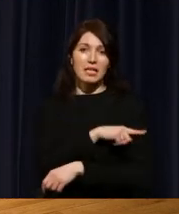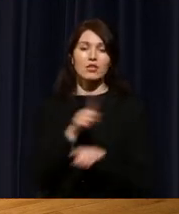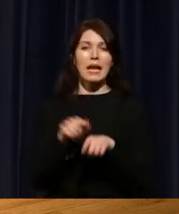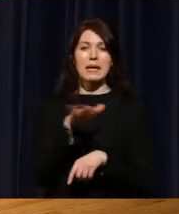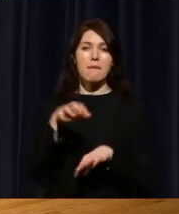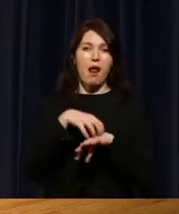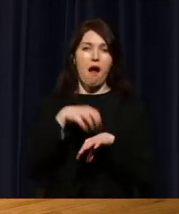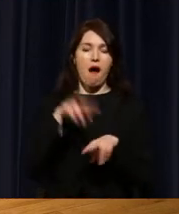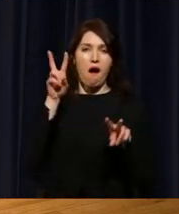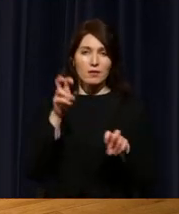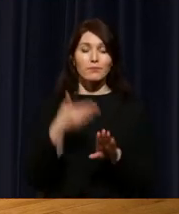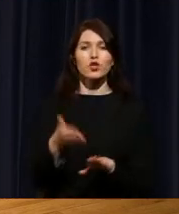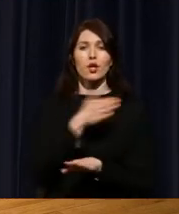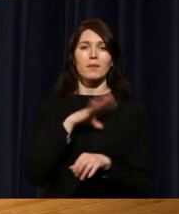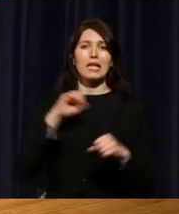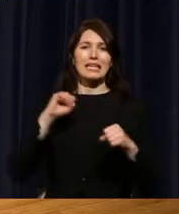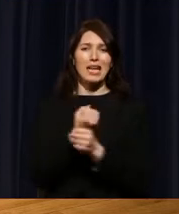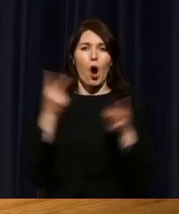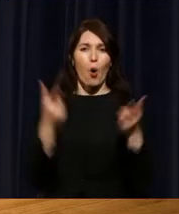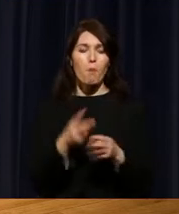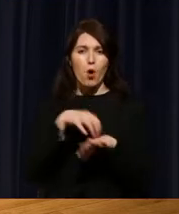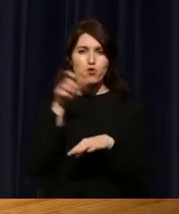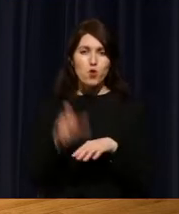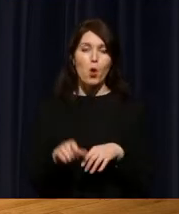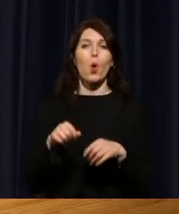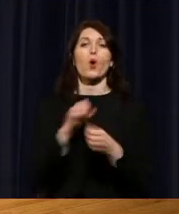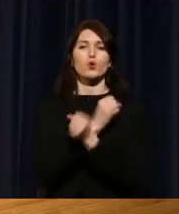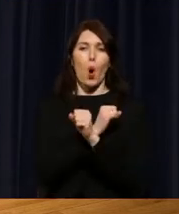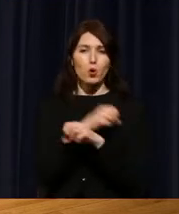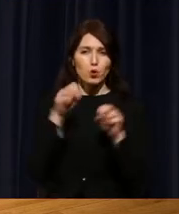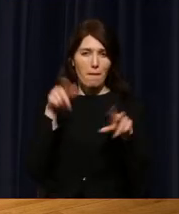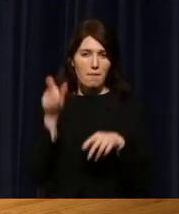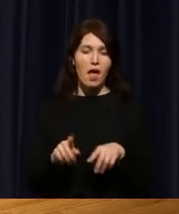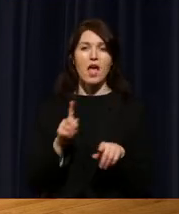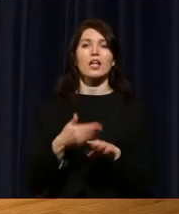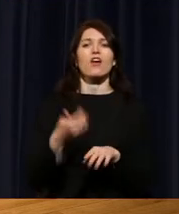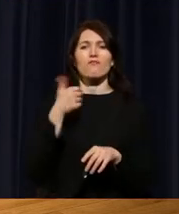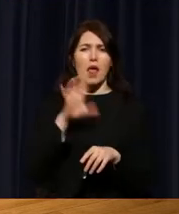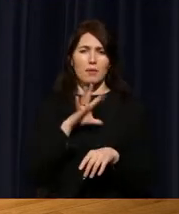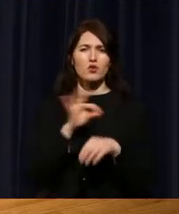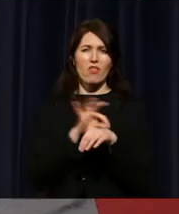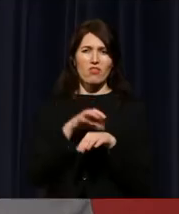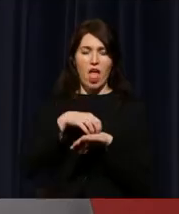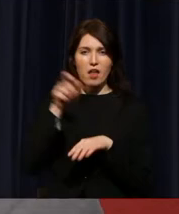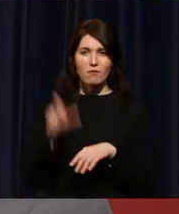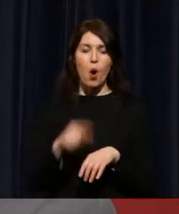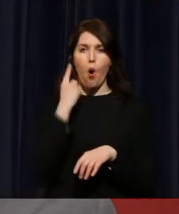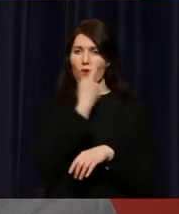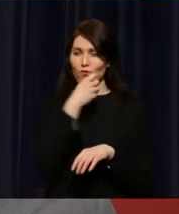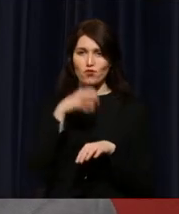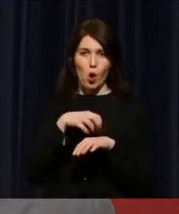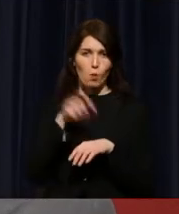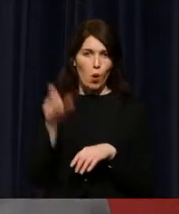Iepriekšējās reizēs mums ir bijuši traumatologi, ortopēdi, nākamajās reizēs vēl ir neirologi, oftalmologi un